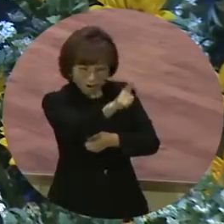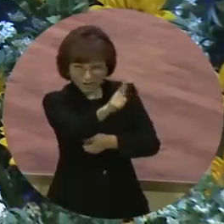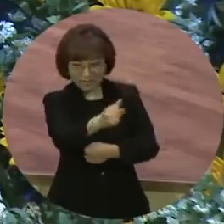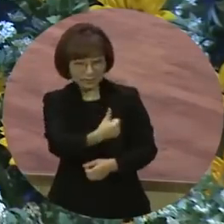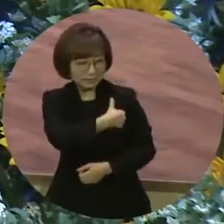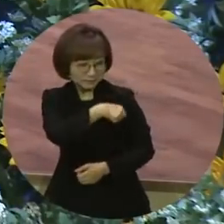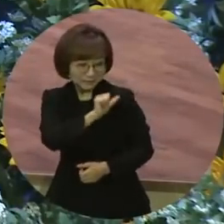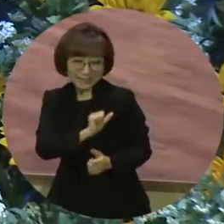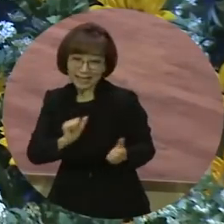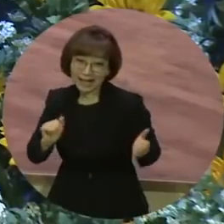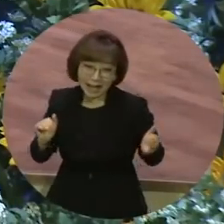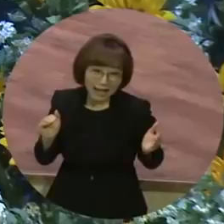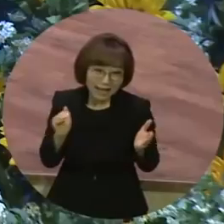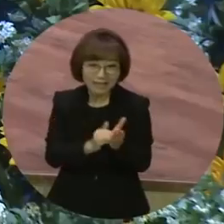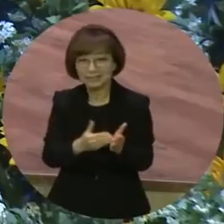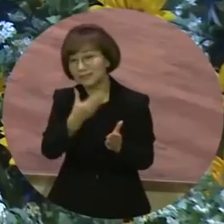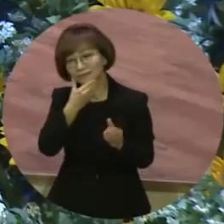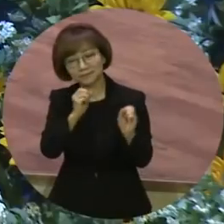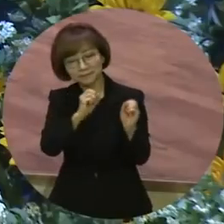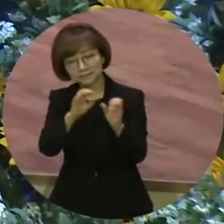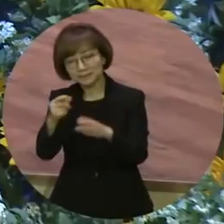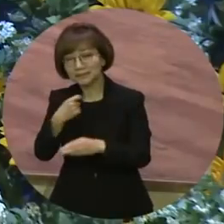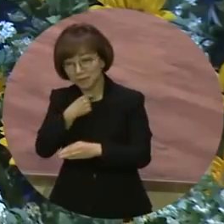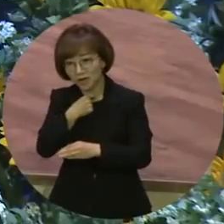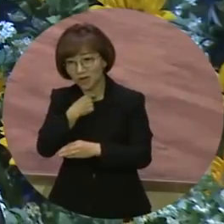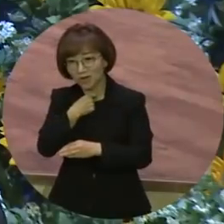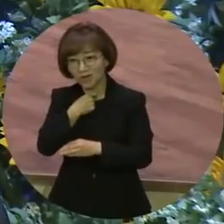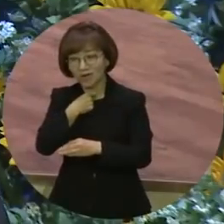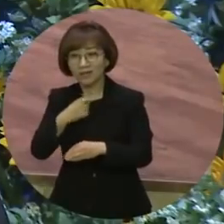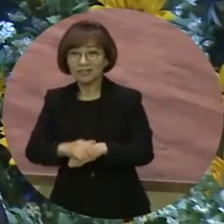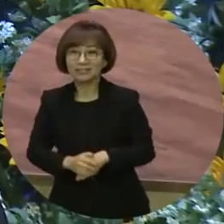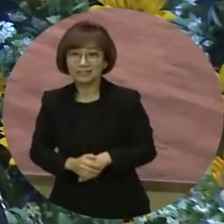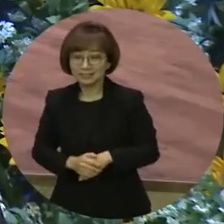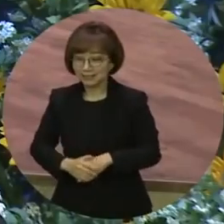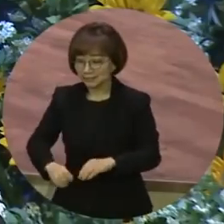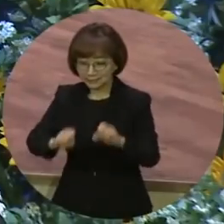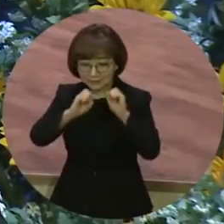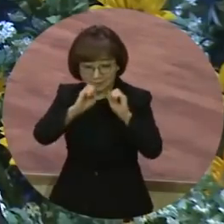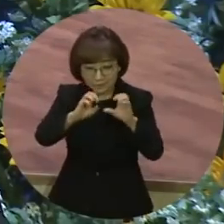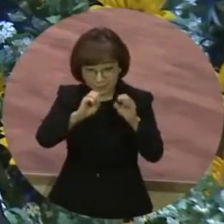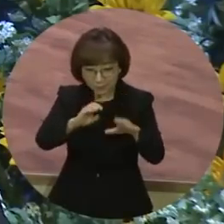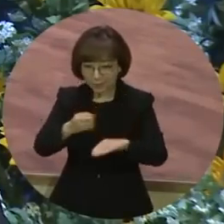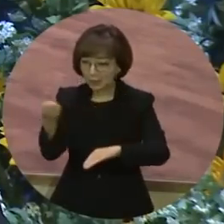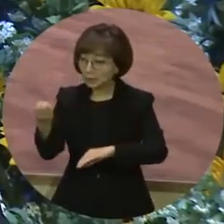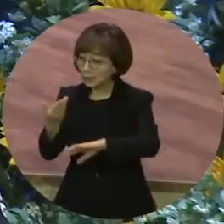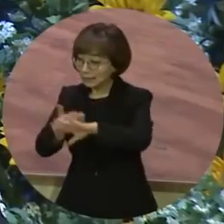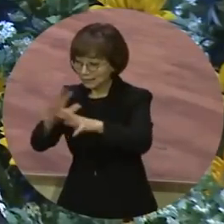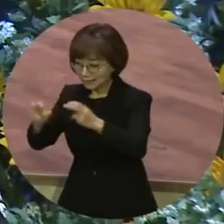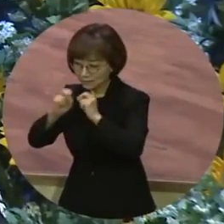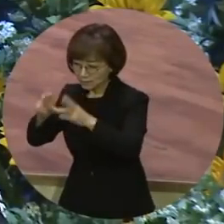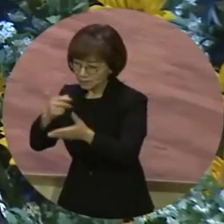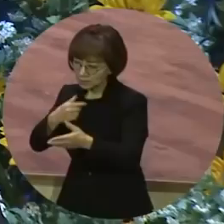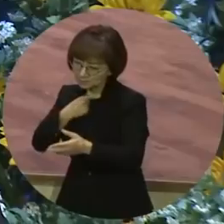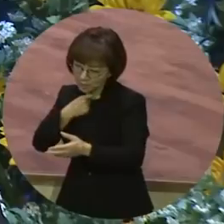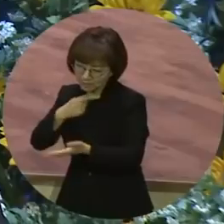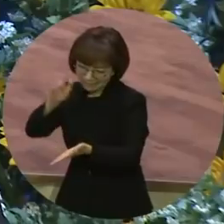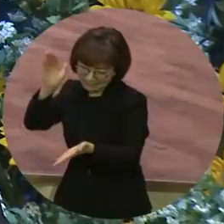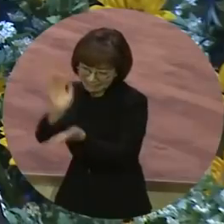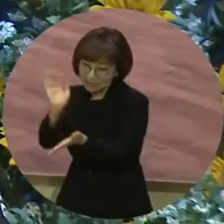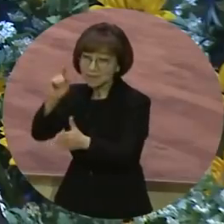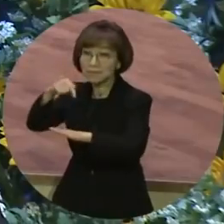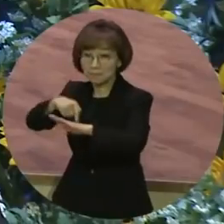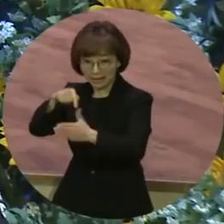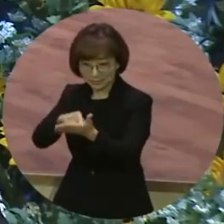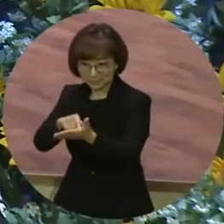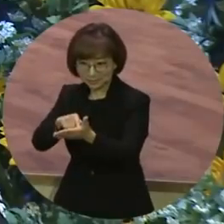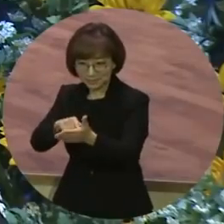가서 복음을 전하기를 원했습니다. 이런 전도와 선교의 열정이 로마서의 그야말로